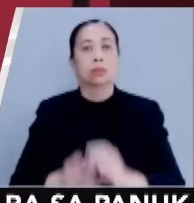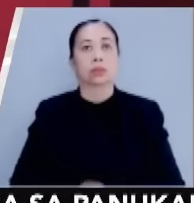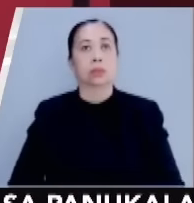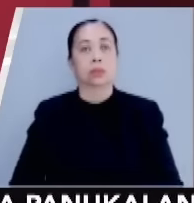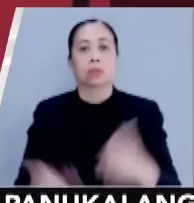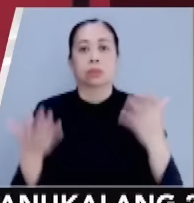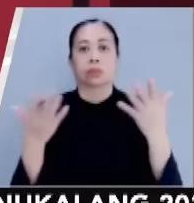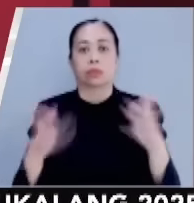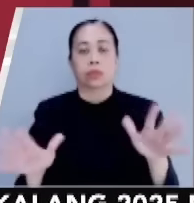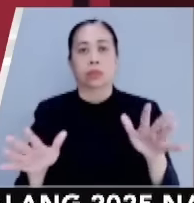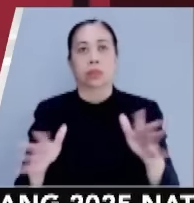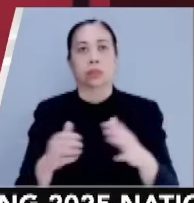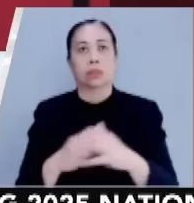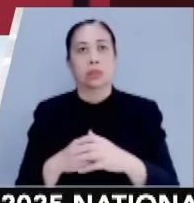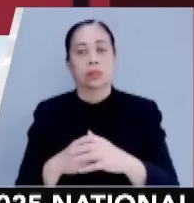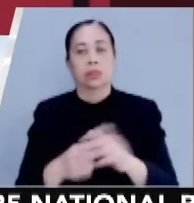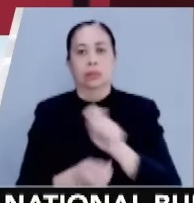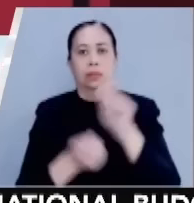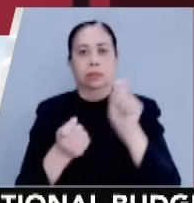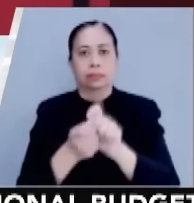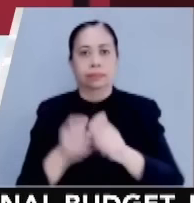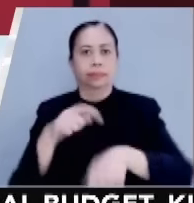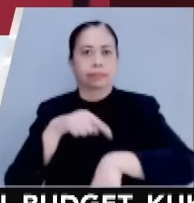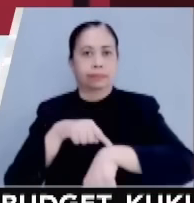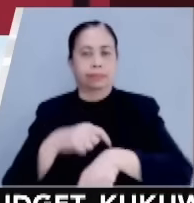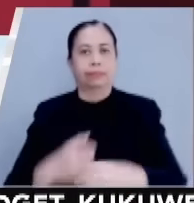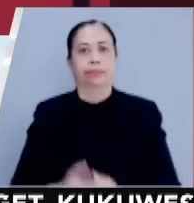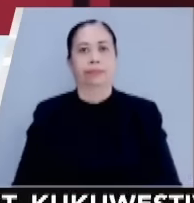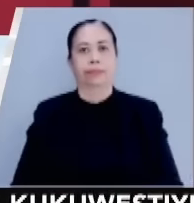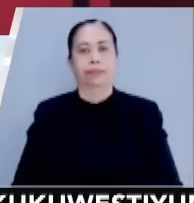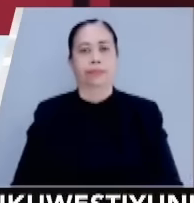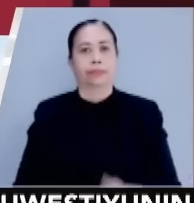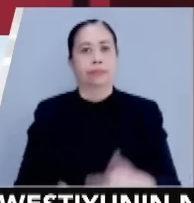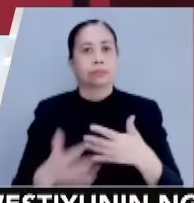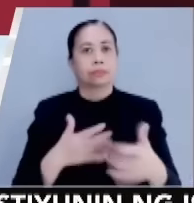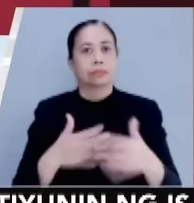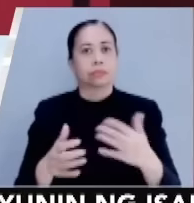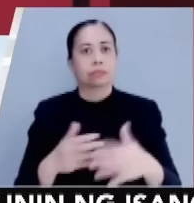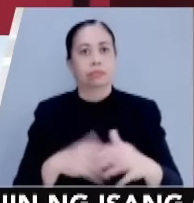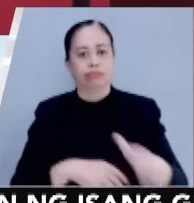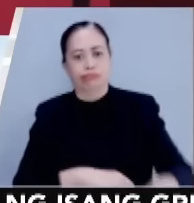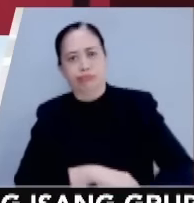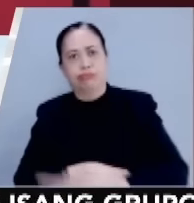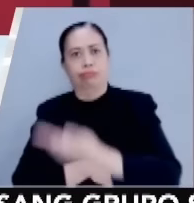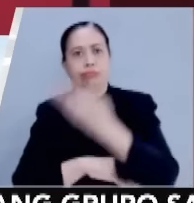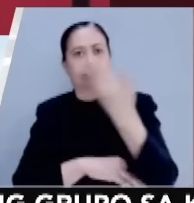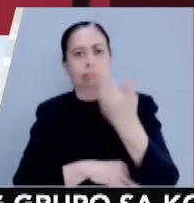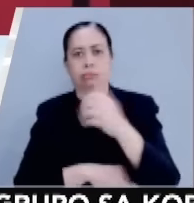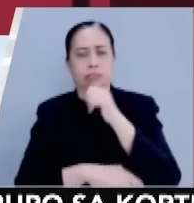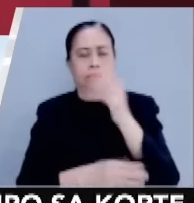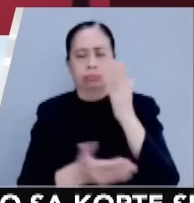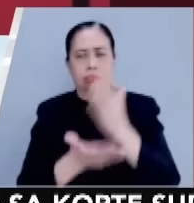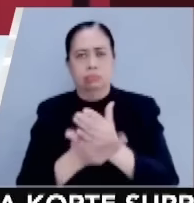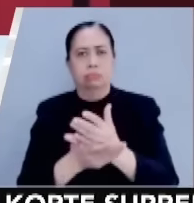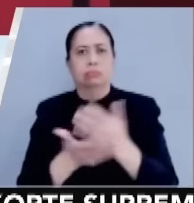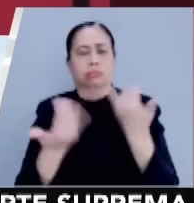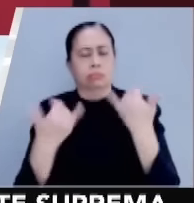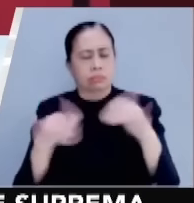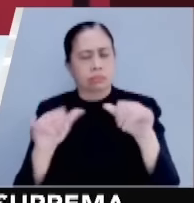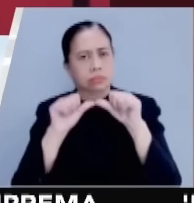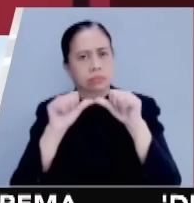ito sa takdang oras. Kahit abutin ng umaga, hindi tayo tumigil para masiguro ang